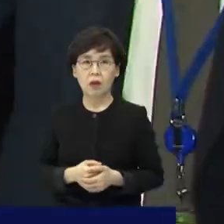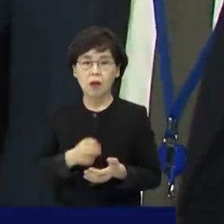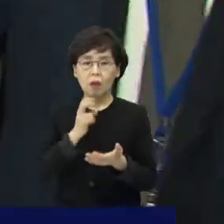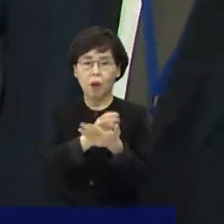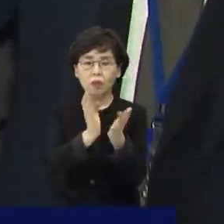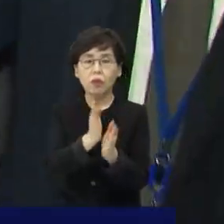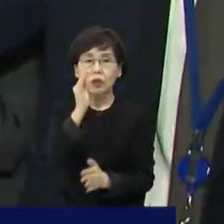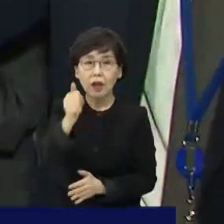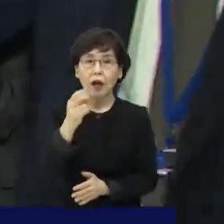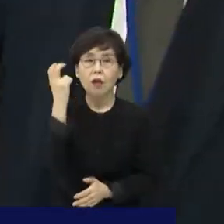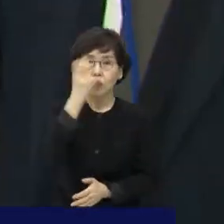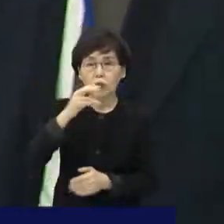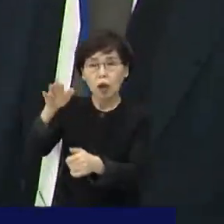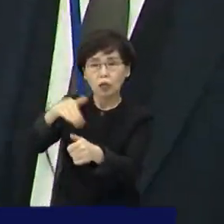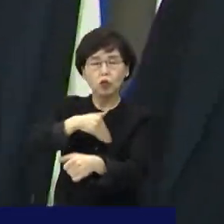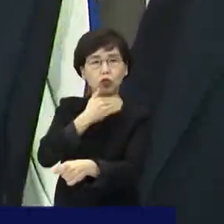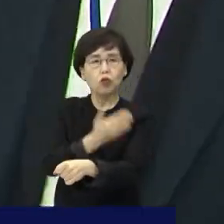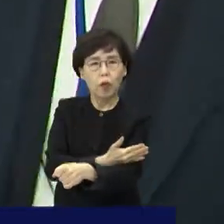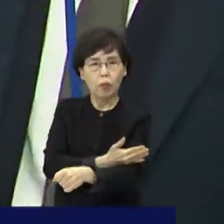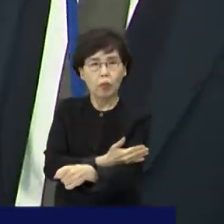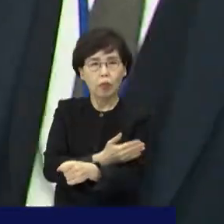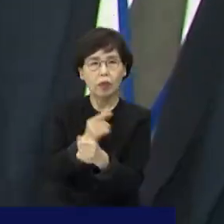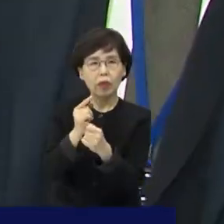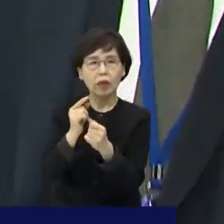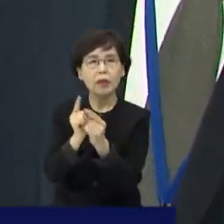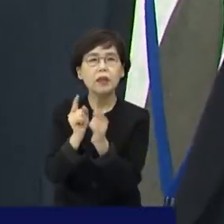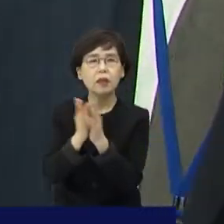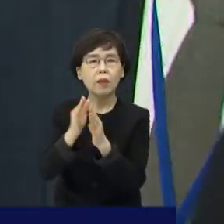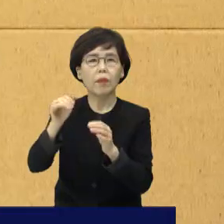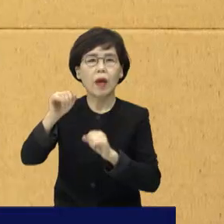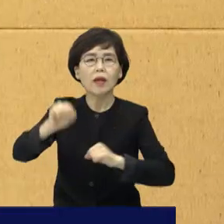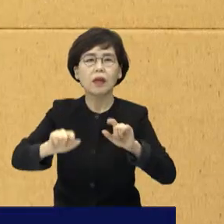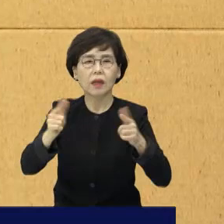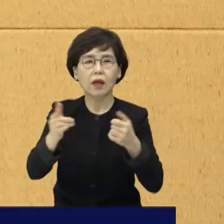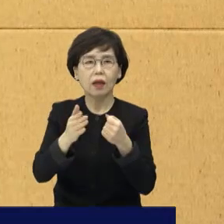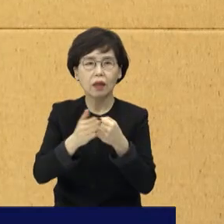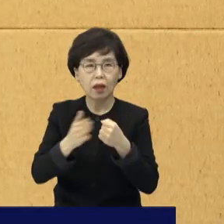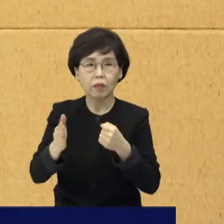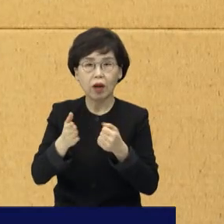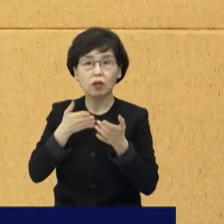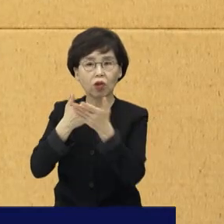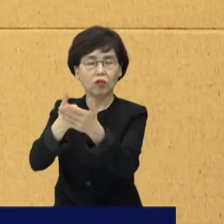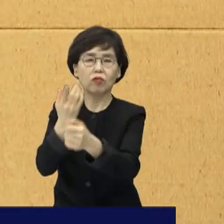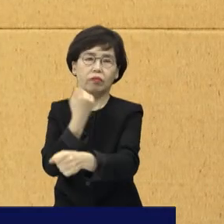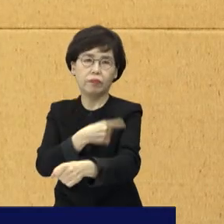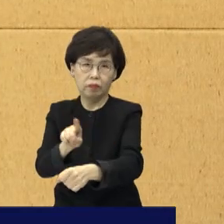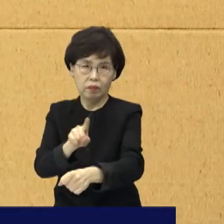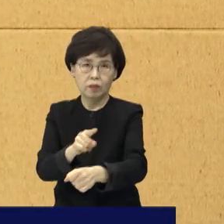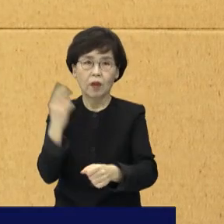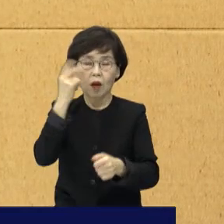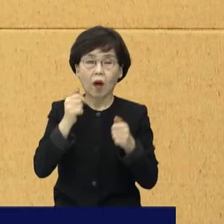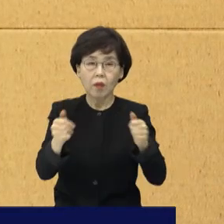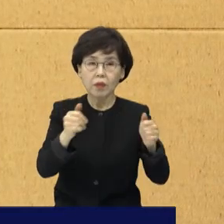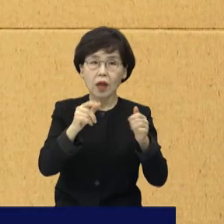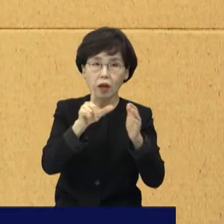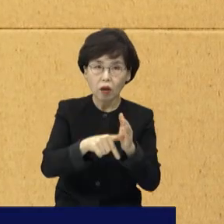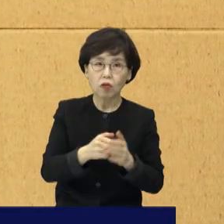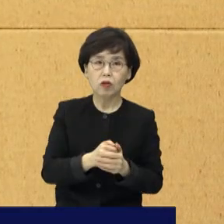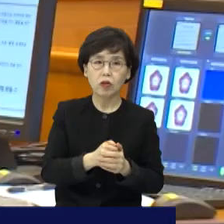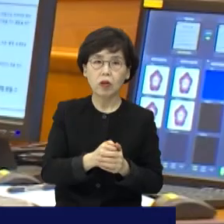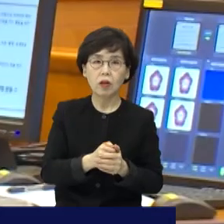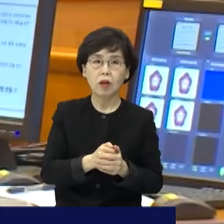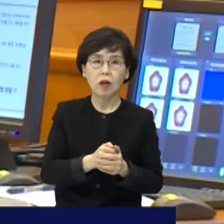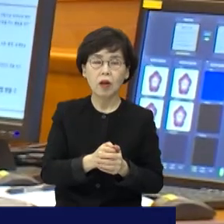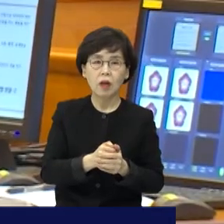법무부 장관은 수사 소추권을 직접 행사하지 않기 때문에 청구인 자격이 없고 검사들의 경우엔 권한 침해